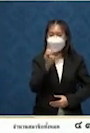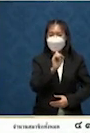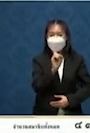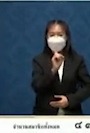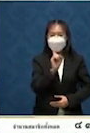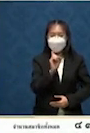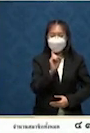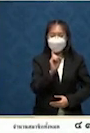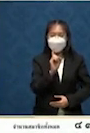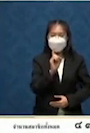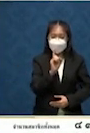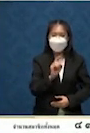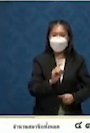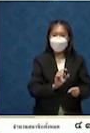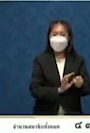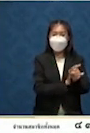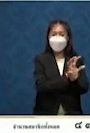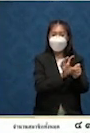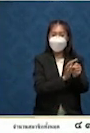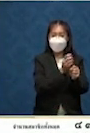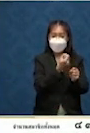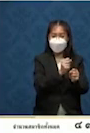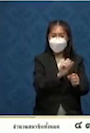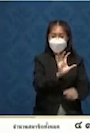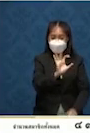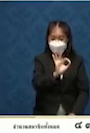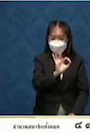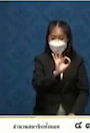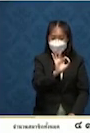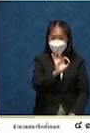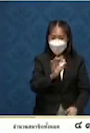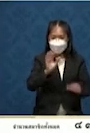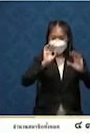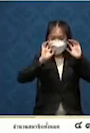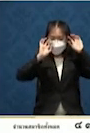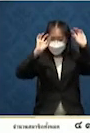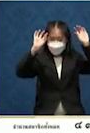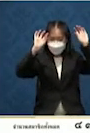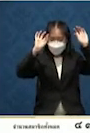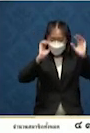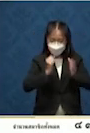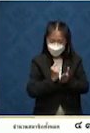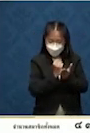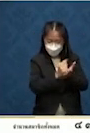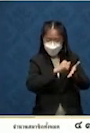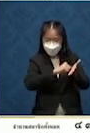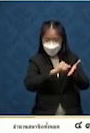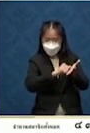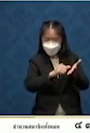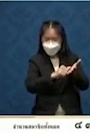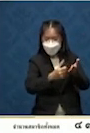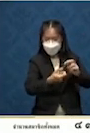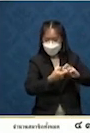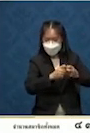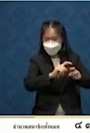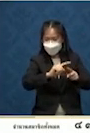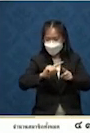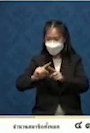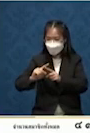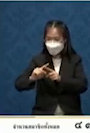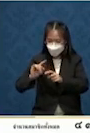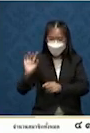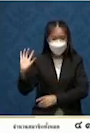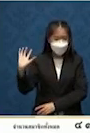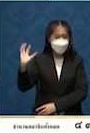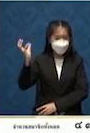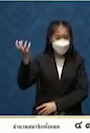าทกรรมแล้วก็มีการไปตัดแต่งภาพเพื่อด้อยค่าประชาชนก็ลองพิจารณาว่าแบบไหนได้สาระแบบไหนเป็น